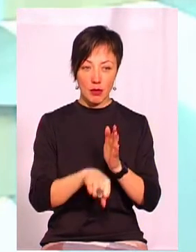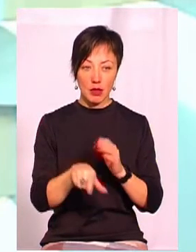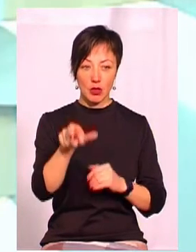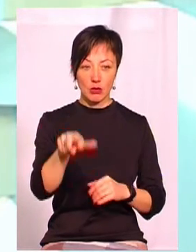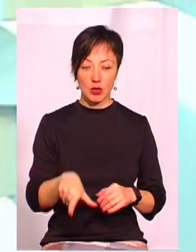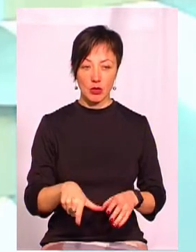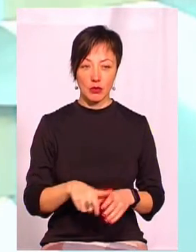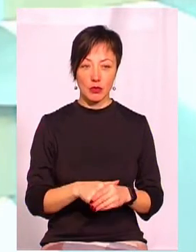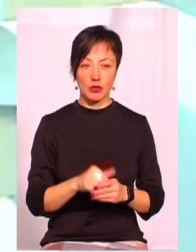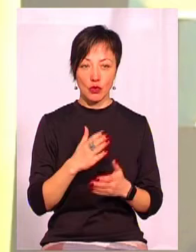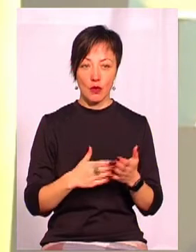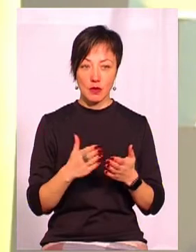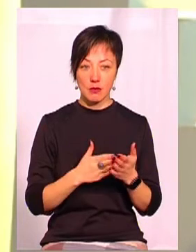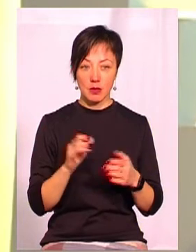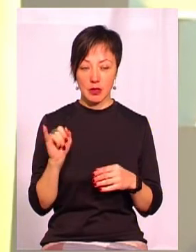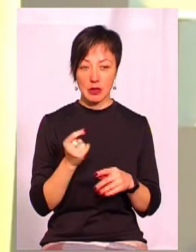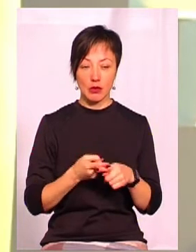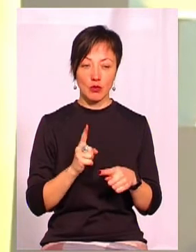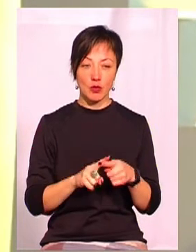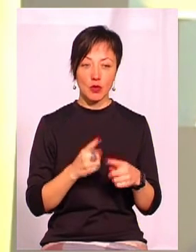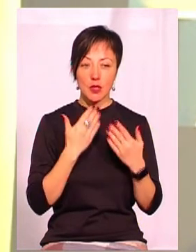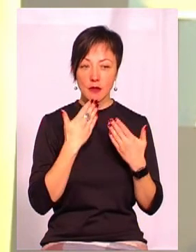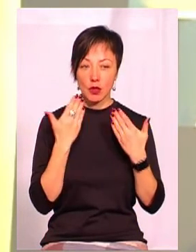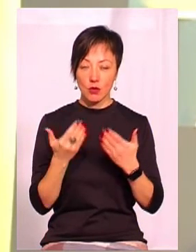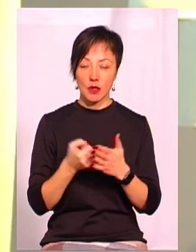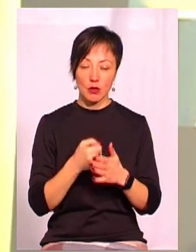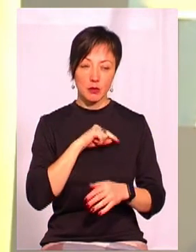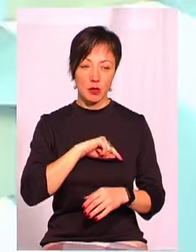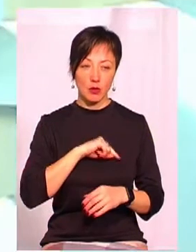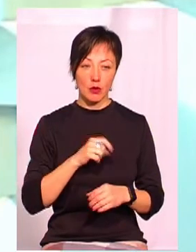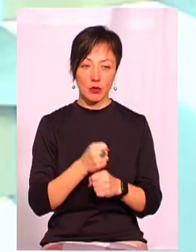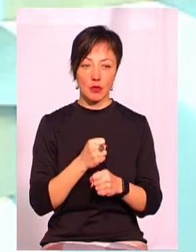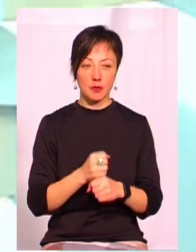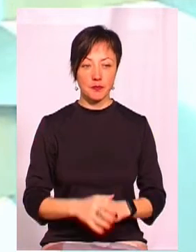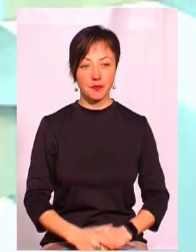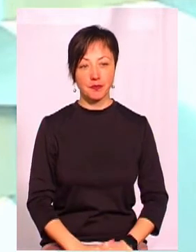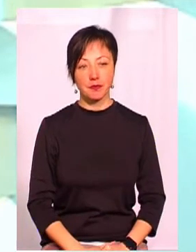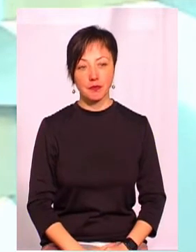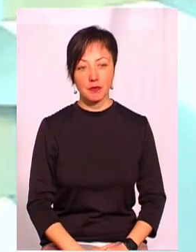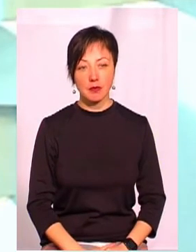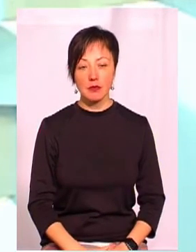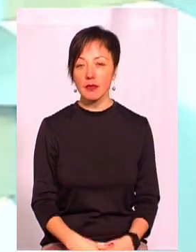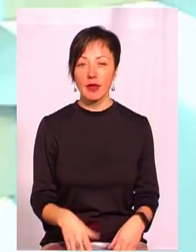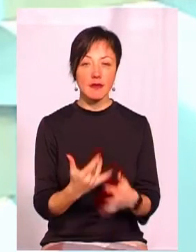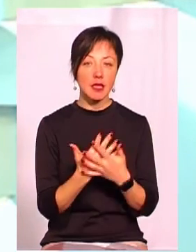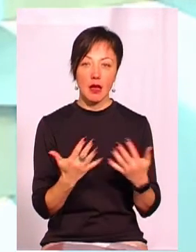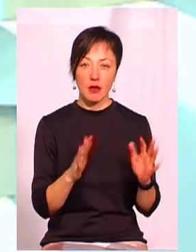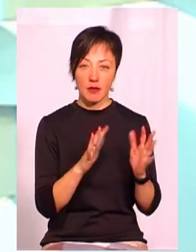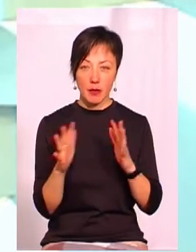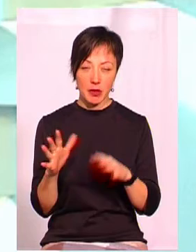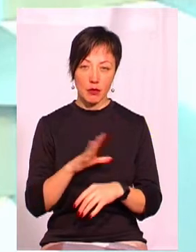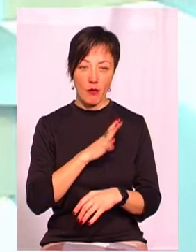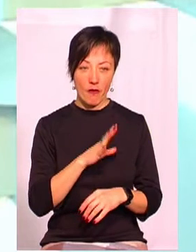вбити людину зовсім. Ну і тому він звернувся для роботи. Так що всілякі